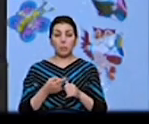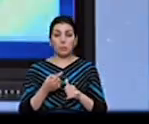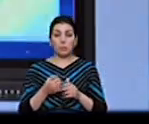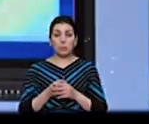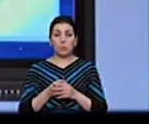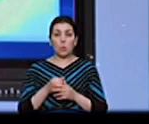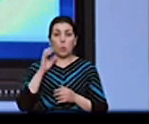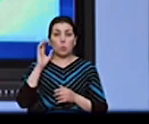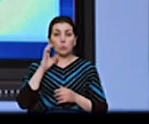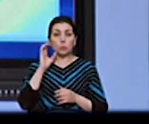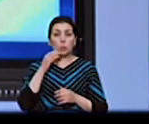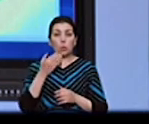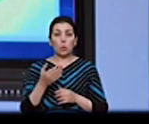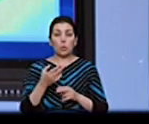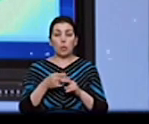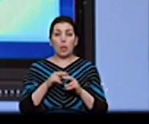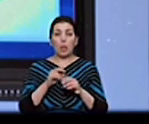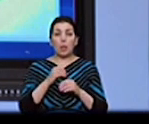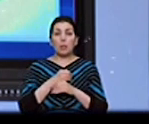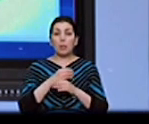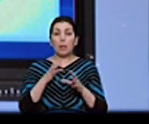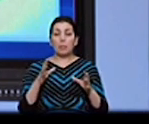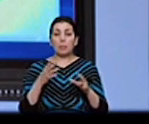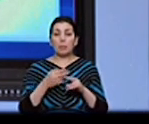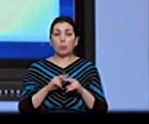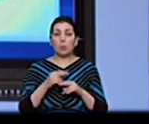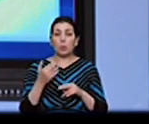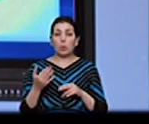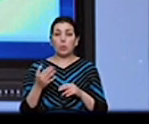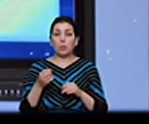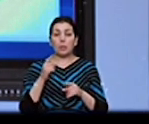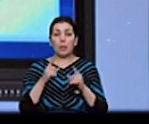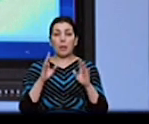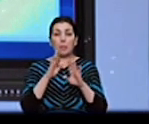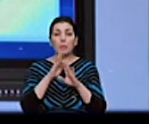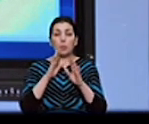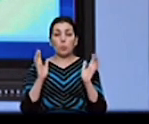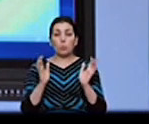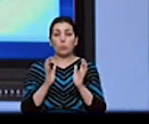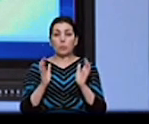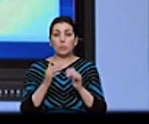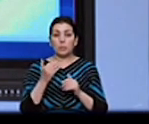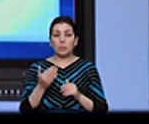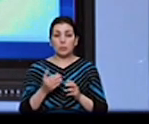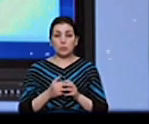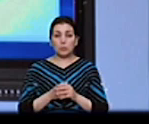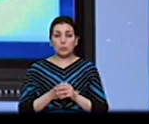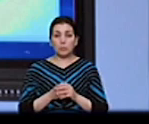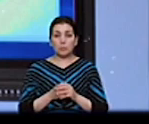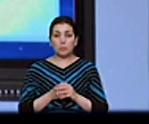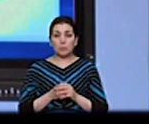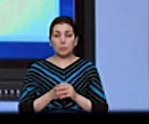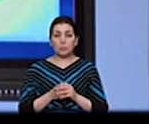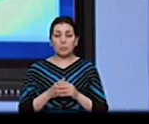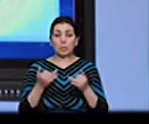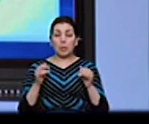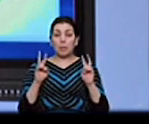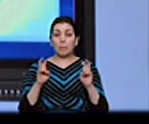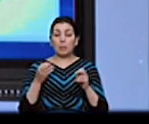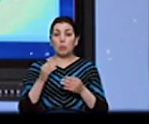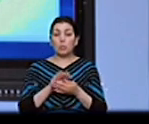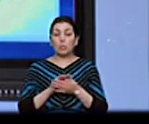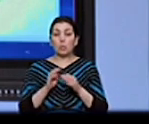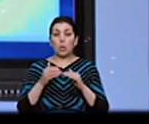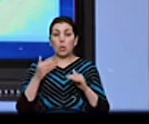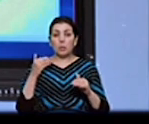nomi O'zbekistondagi tabiiy boyliklar va tabiatni muhofaza qilish ekan. Yangi mavzuni